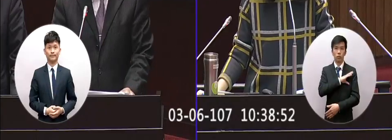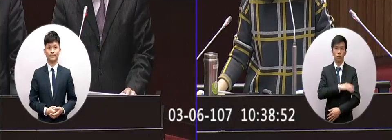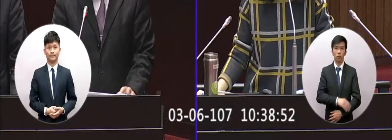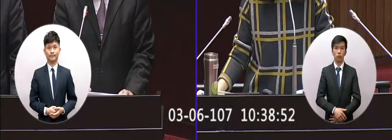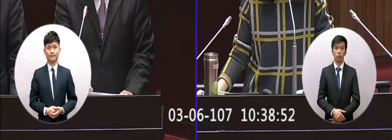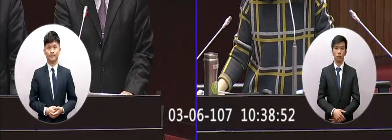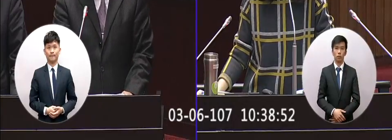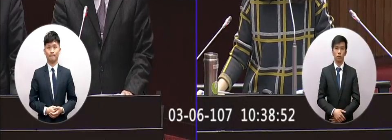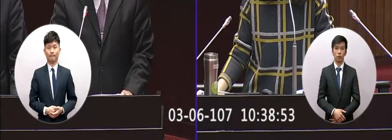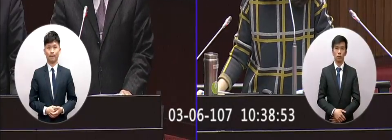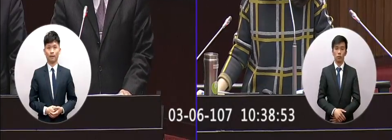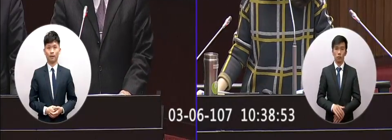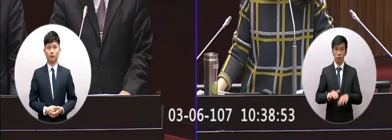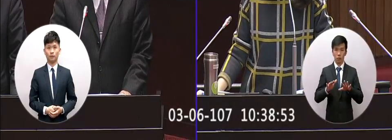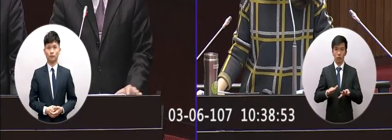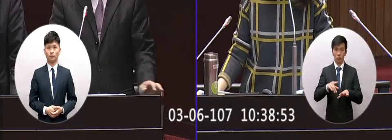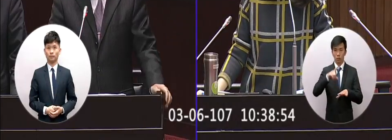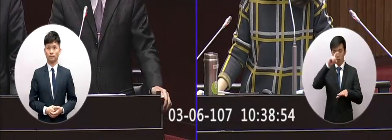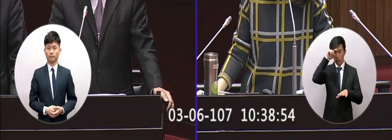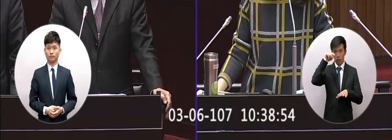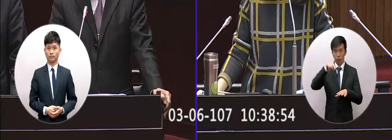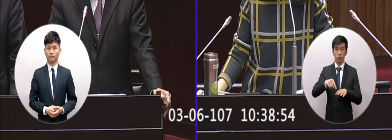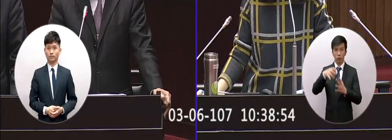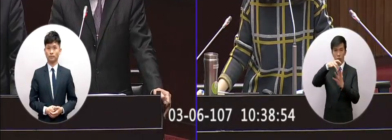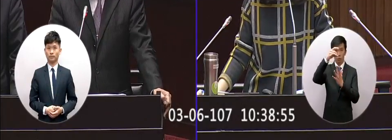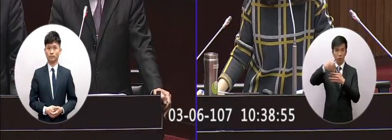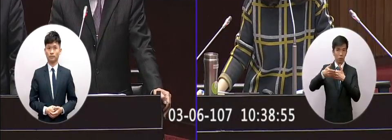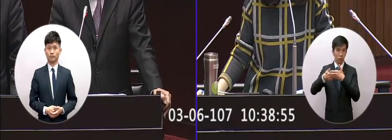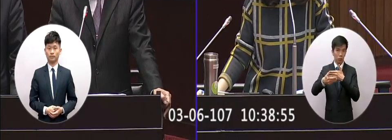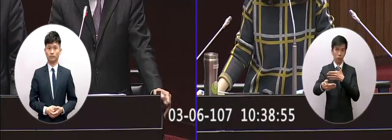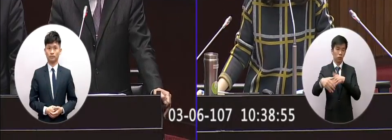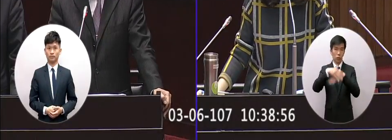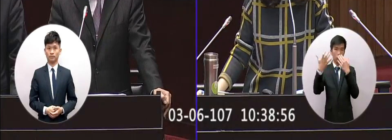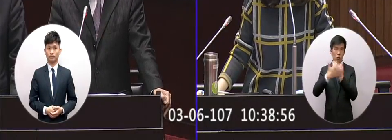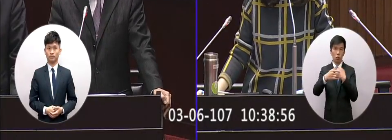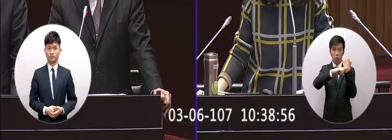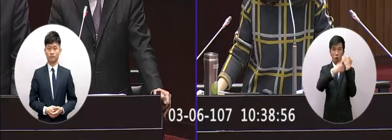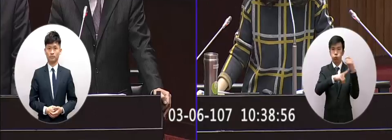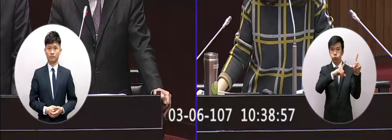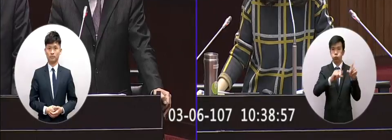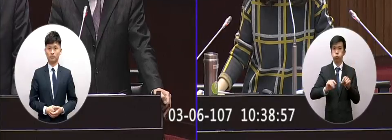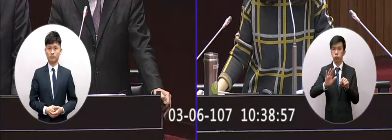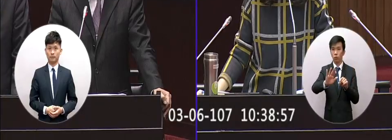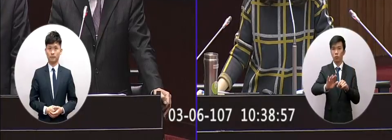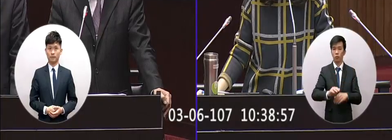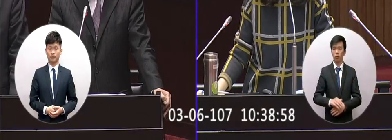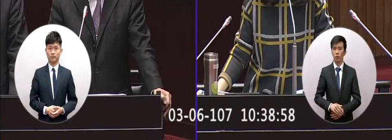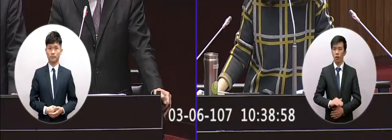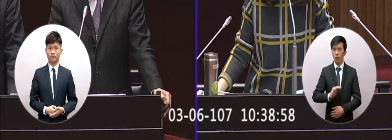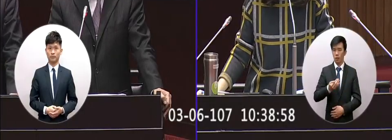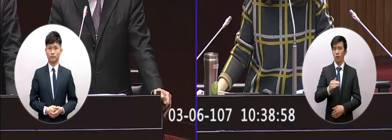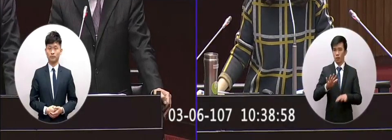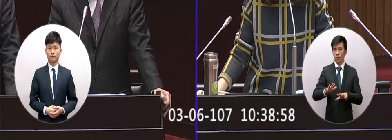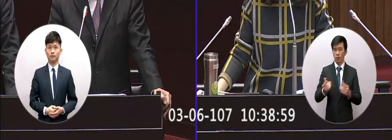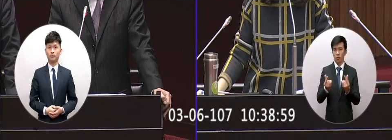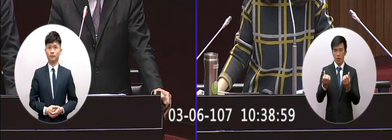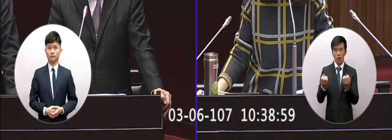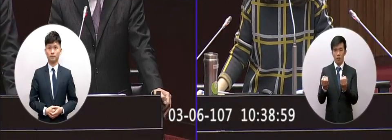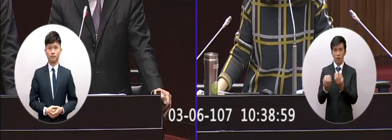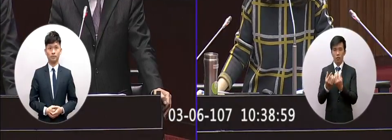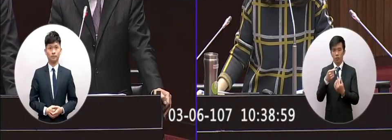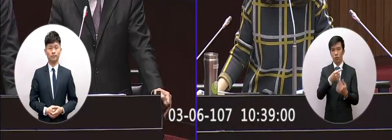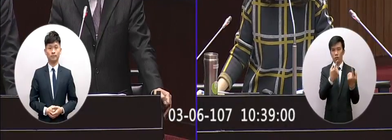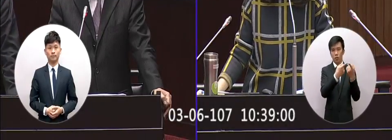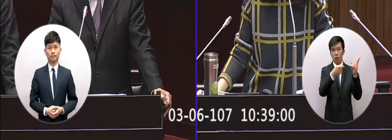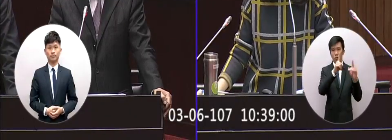呢，你们要确保整个过程是合法的那有一些状况好像是希望用这种大学自主来